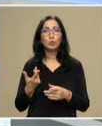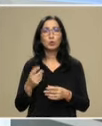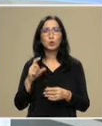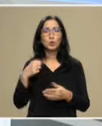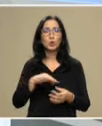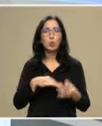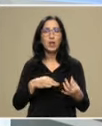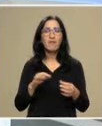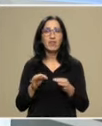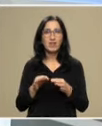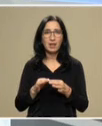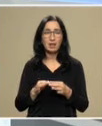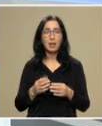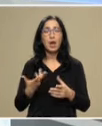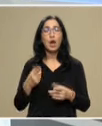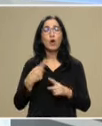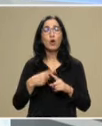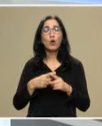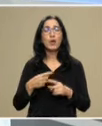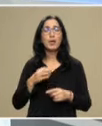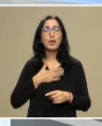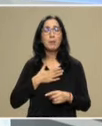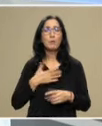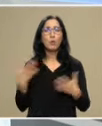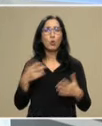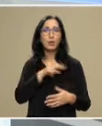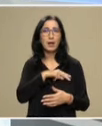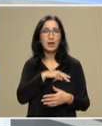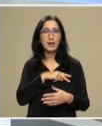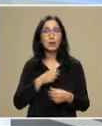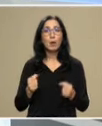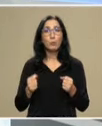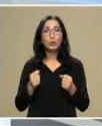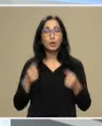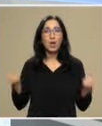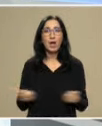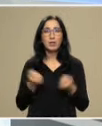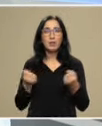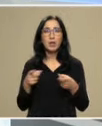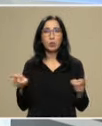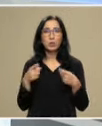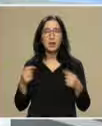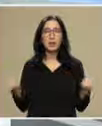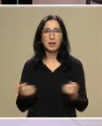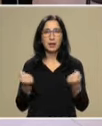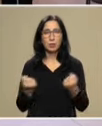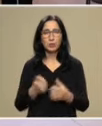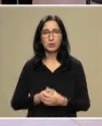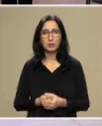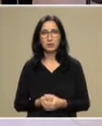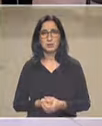квинтет. Хорът е носител на много национални и международни награди и поддържа активна концертна дейност.